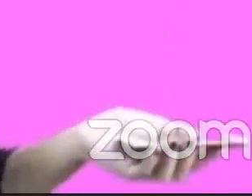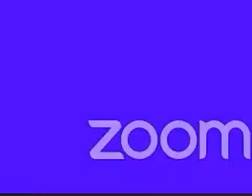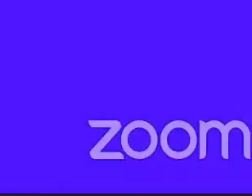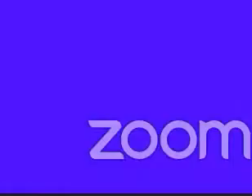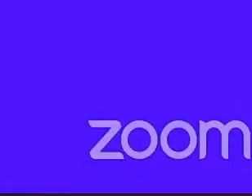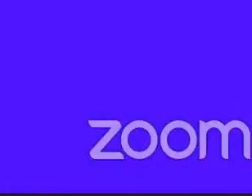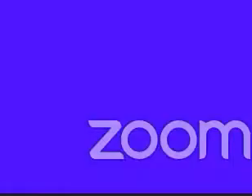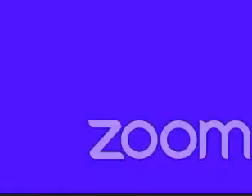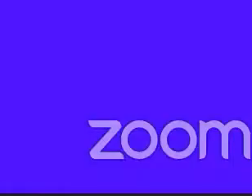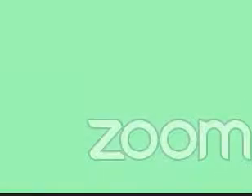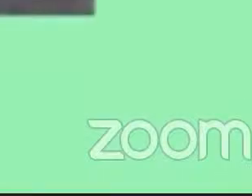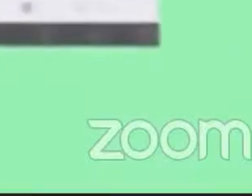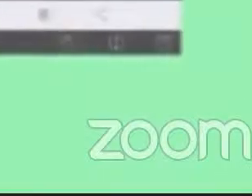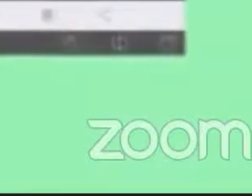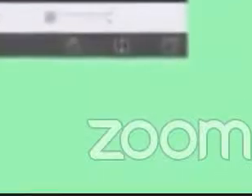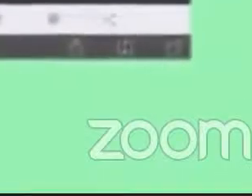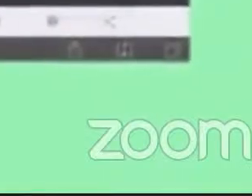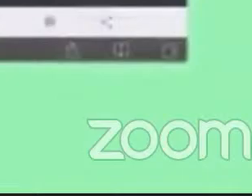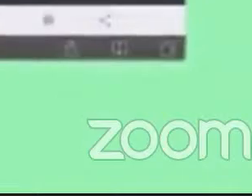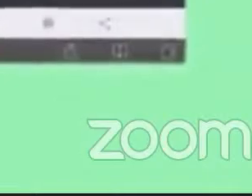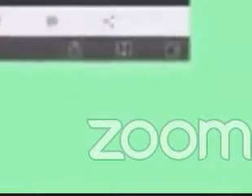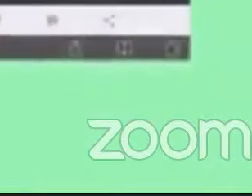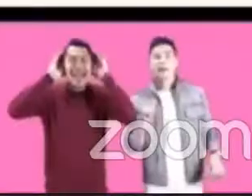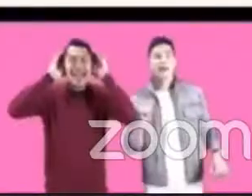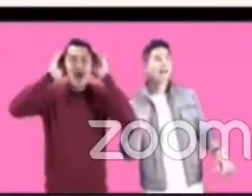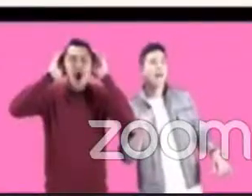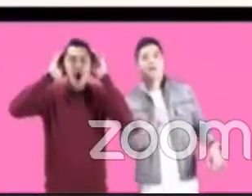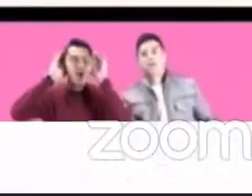Cek dulu. Siapa tahu hoax.